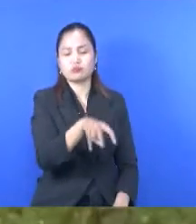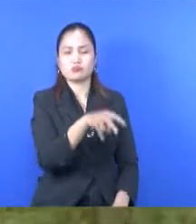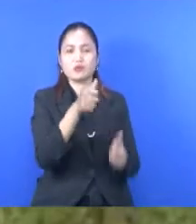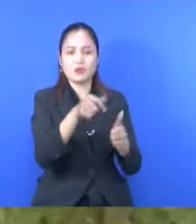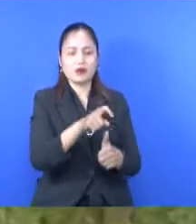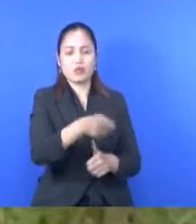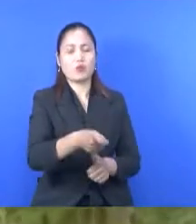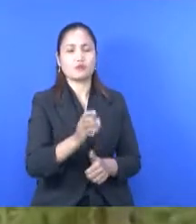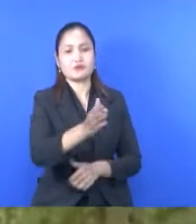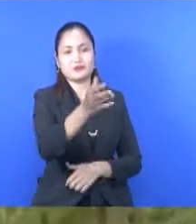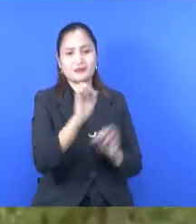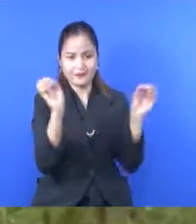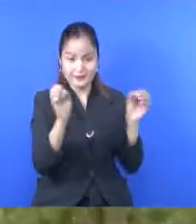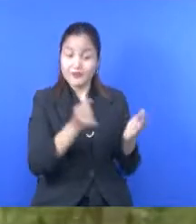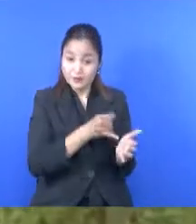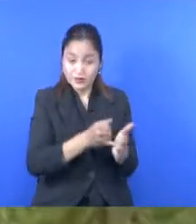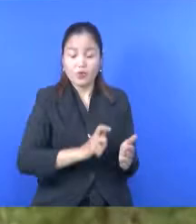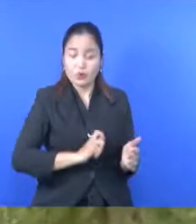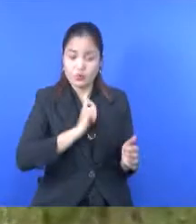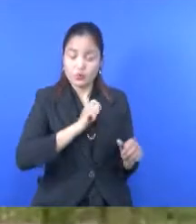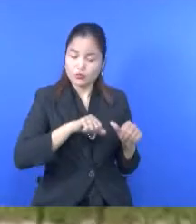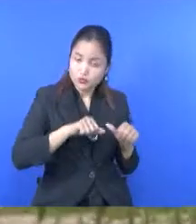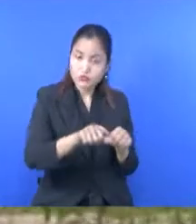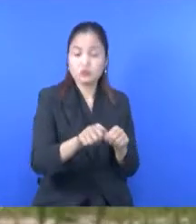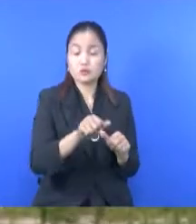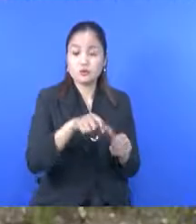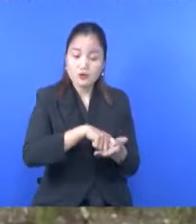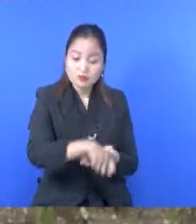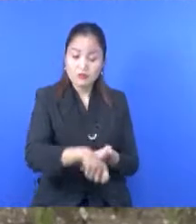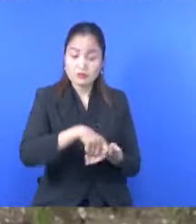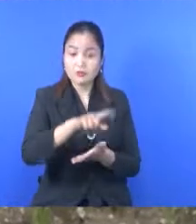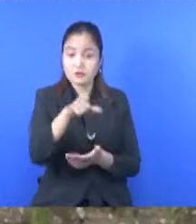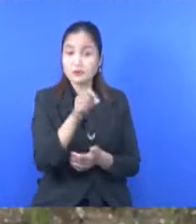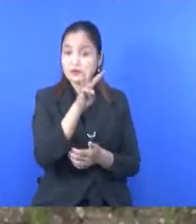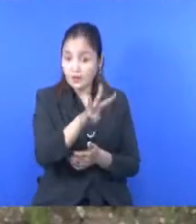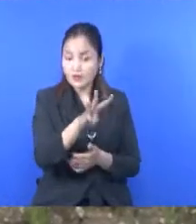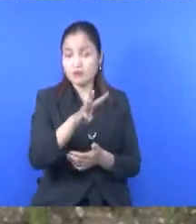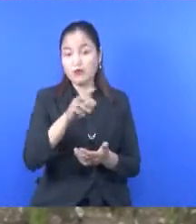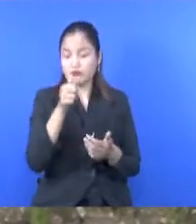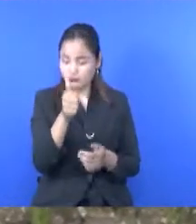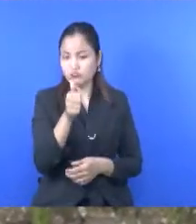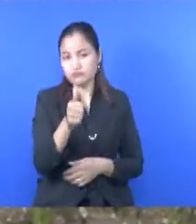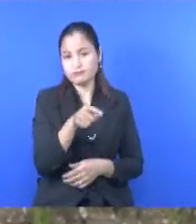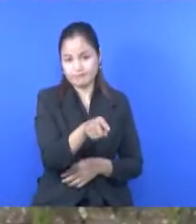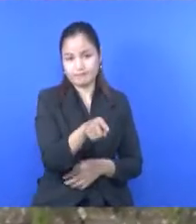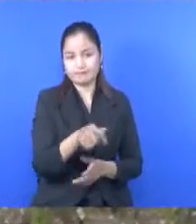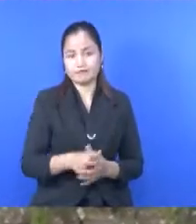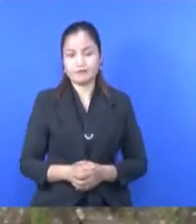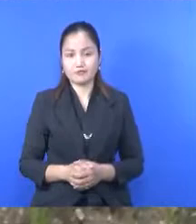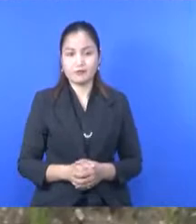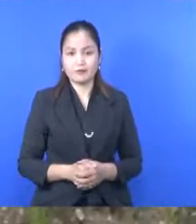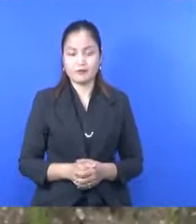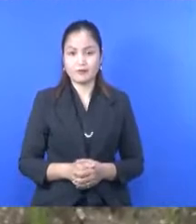លាប់បើយើងដាំខែ3ខែអីអូខេអាហ្នឹងល្អអាពូជ